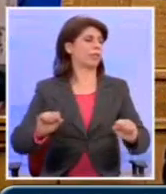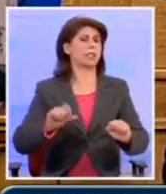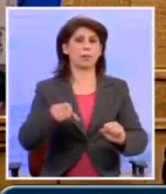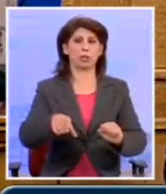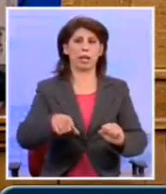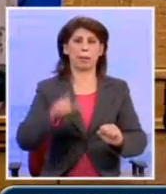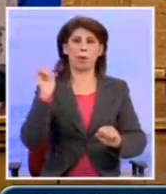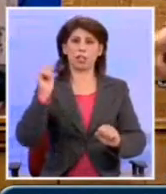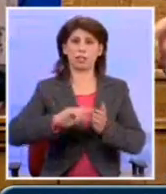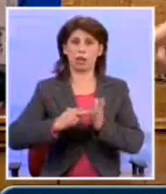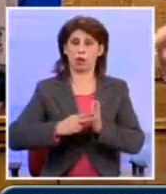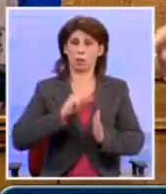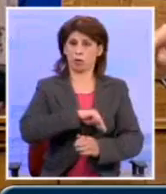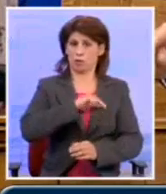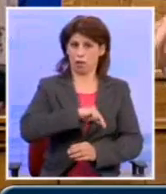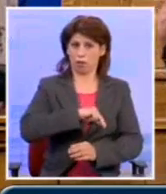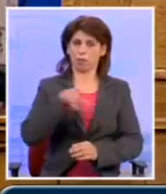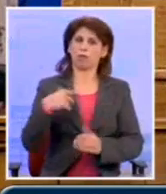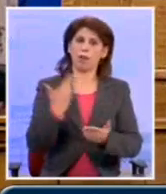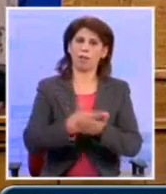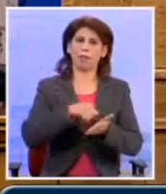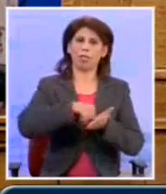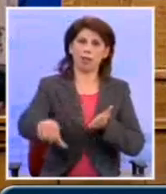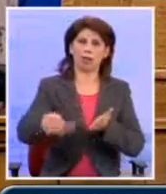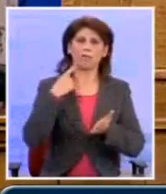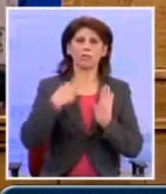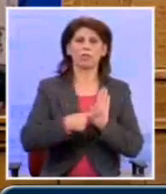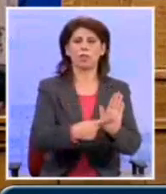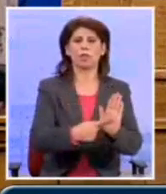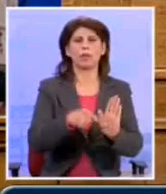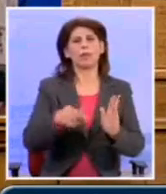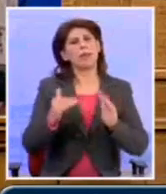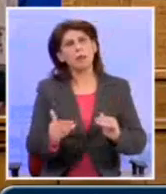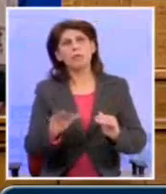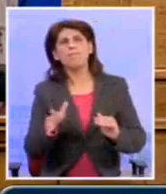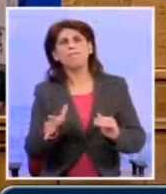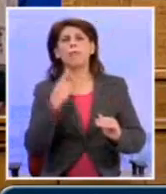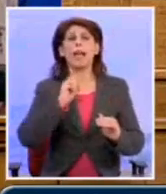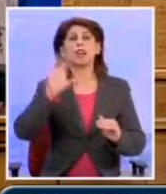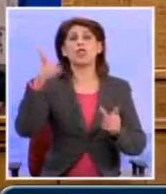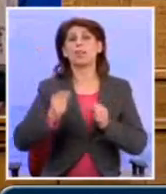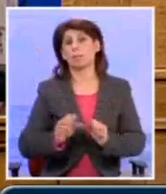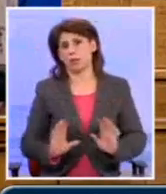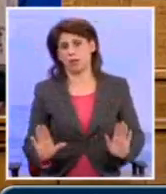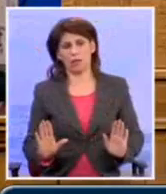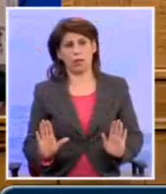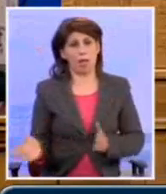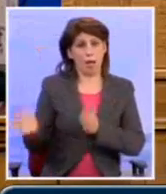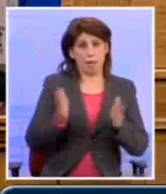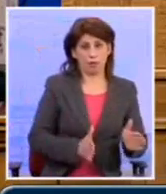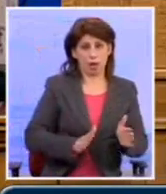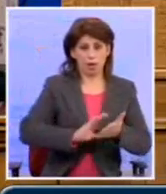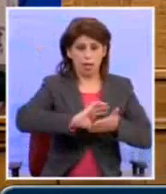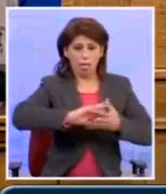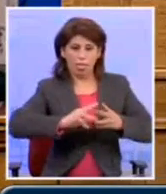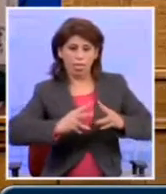σκοπιμότητες. Έτσι το αίτημα της διαγραφής εμφανίζεται ως μια κατάσταση, ας το πούμε, εξωθεσμική. Ενώ η αλλίωση